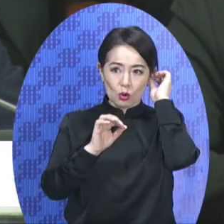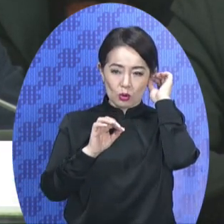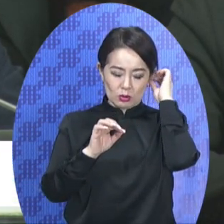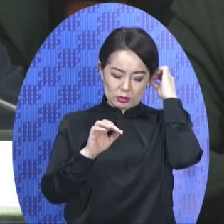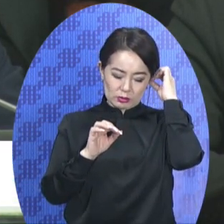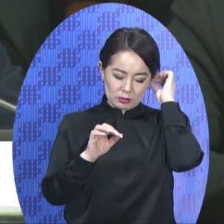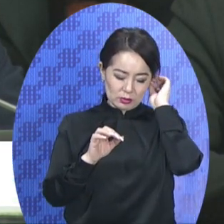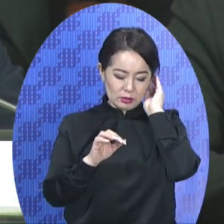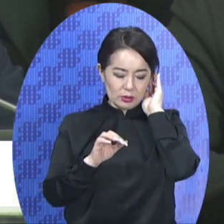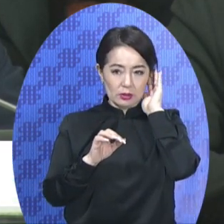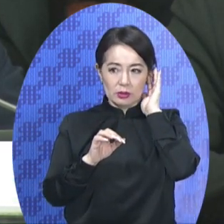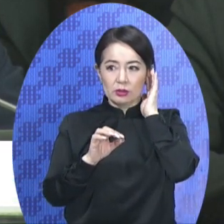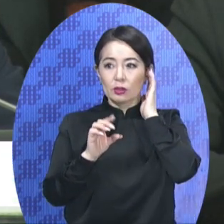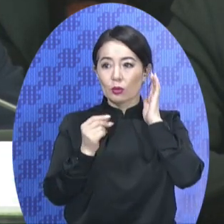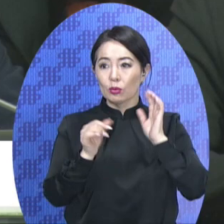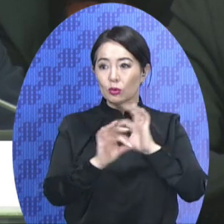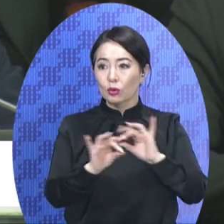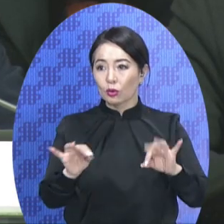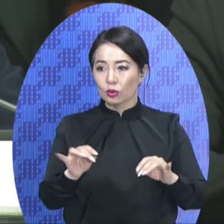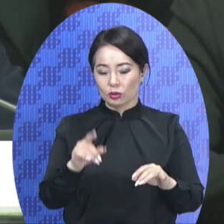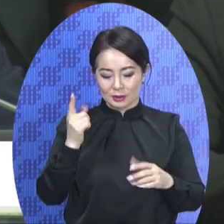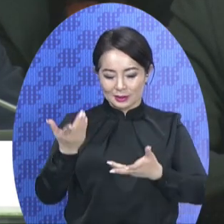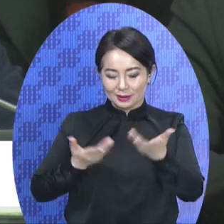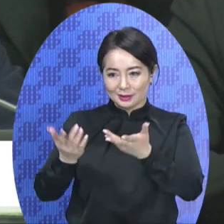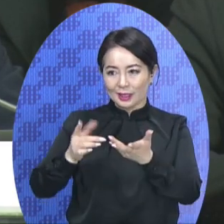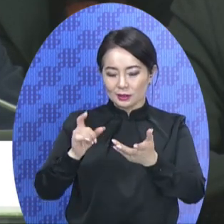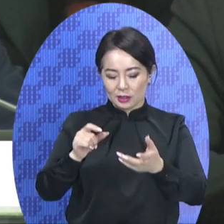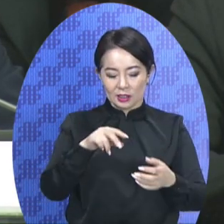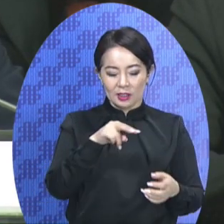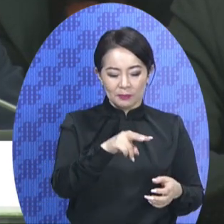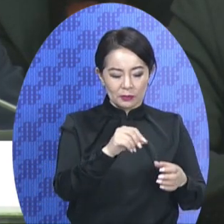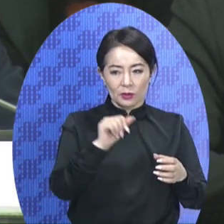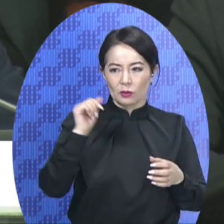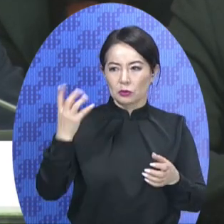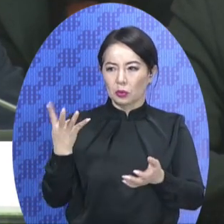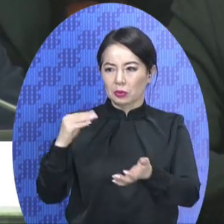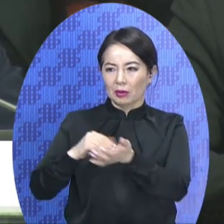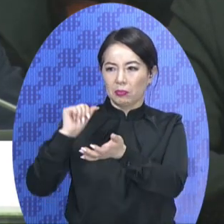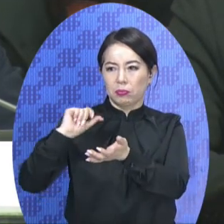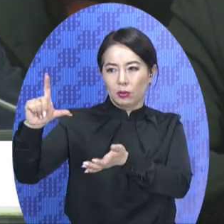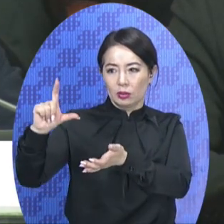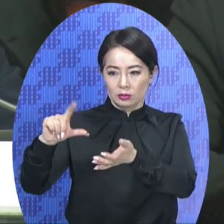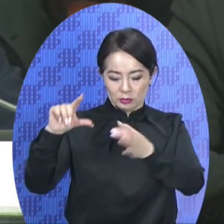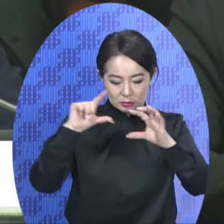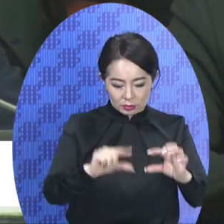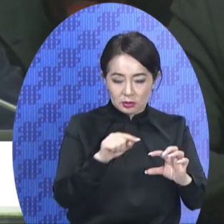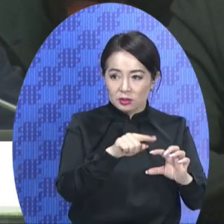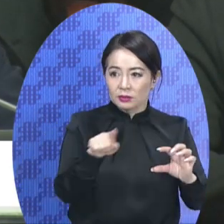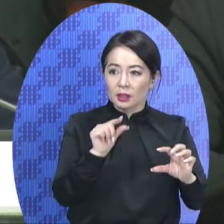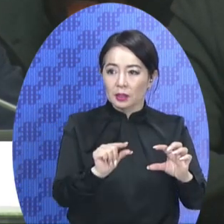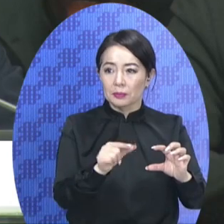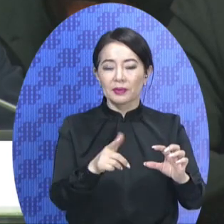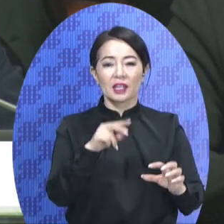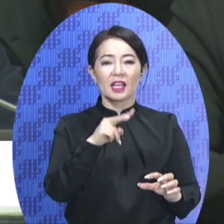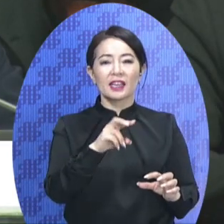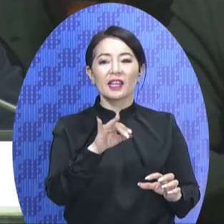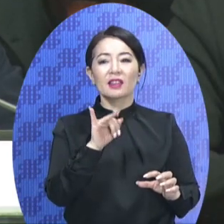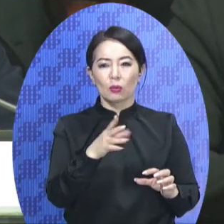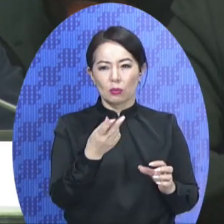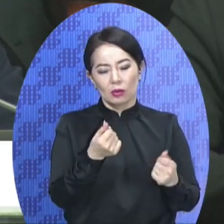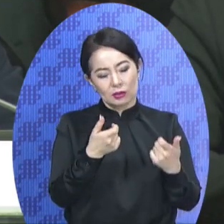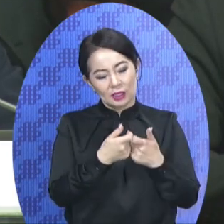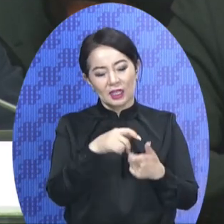бол харьцангуй зах зээлтэй гайгүй үнэтэй. Харин нөгөөдөл нь литий ионо бодвол 4 дахин илүү үнэтэй байгаа. Тэгэхээр үнэндээ баригдаад